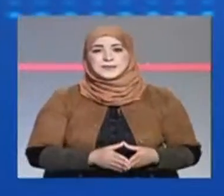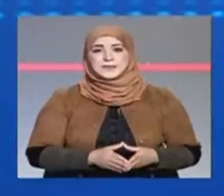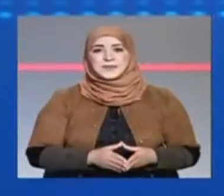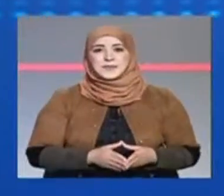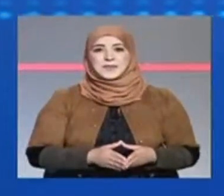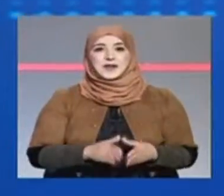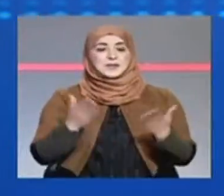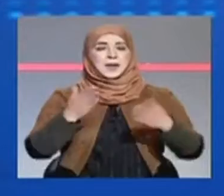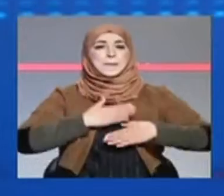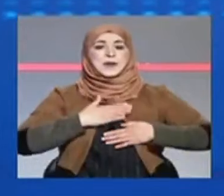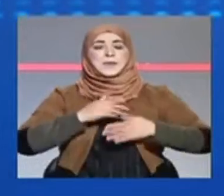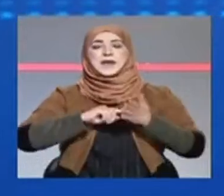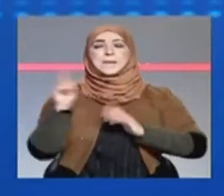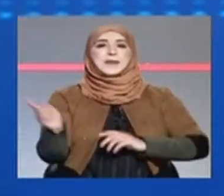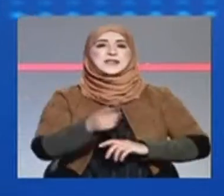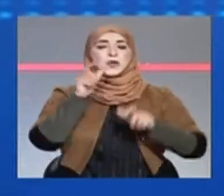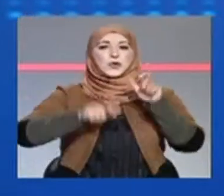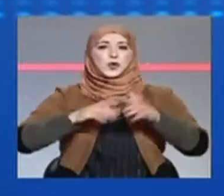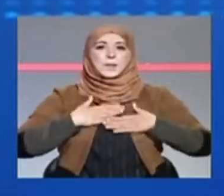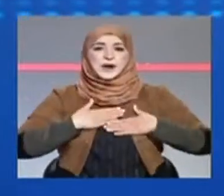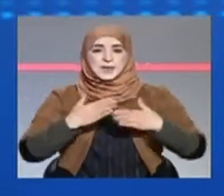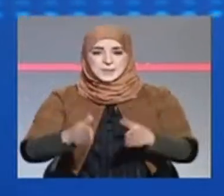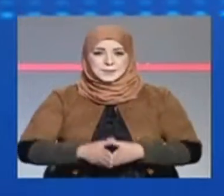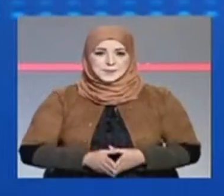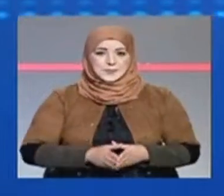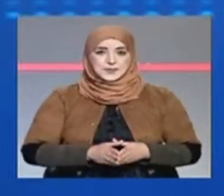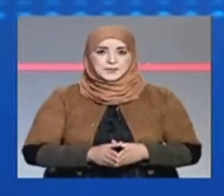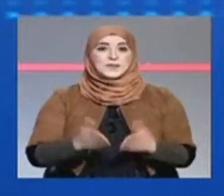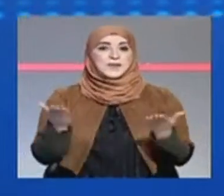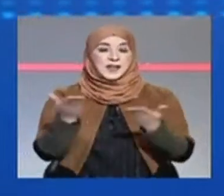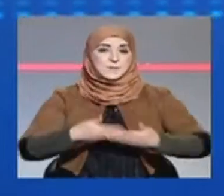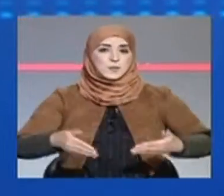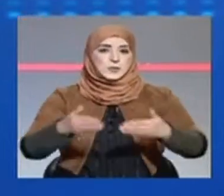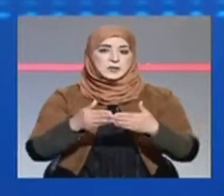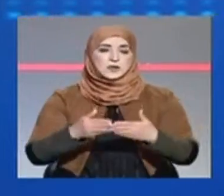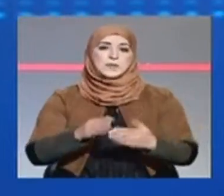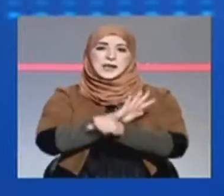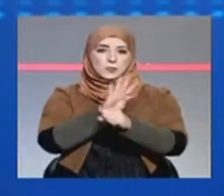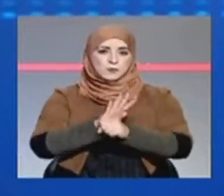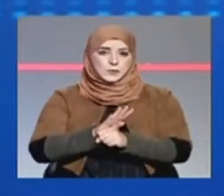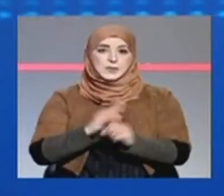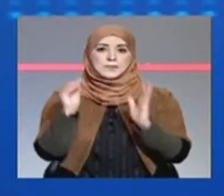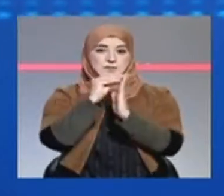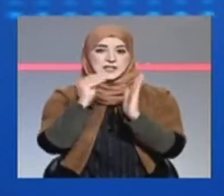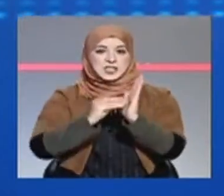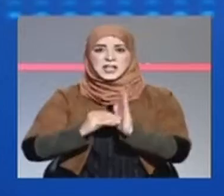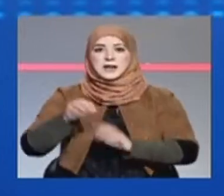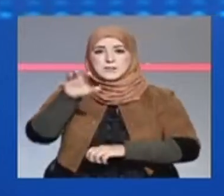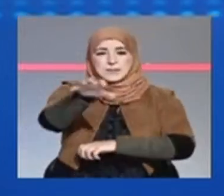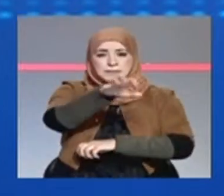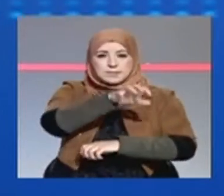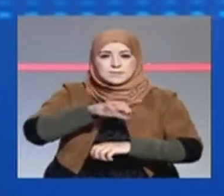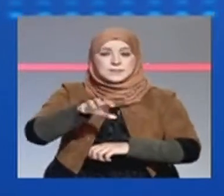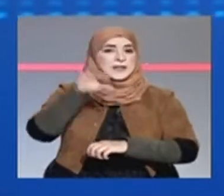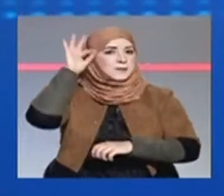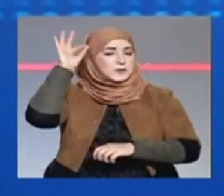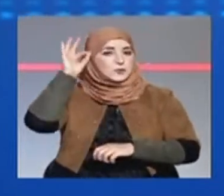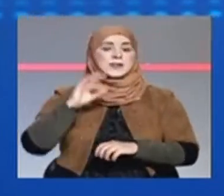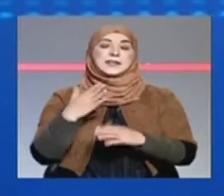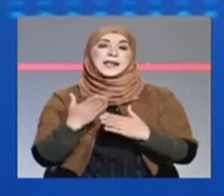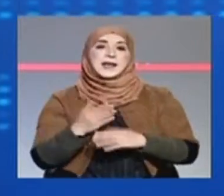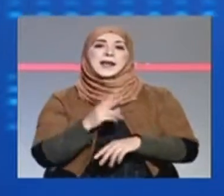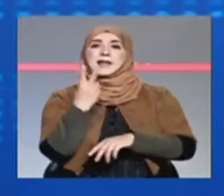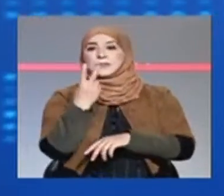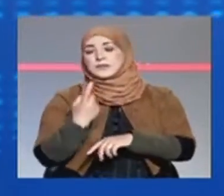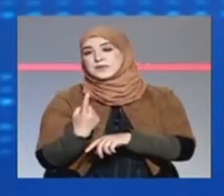اهلا بكم مشاهدينا الكرام في احدث تعيينات الوضع الوضع في سجل عدد من الجهات التونسيه خلال الاربعه